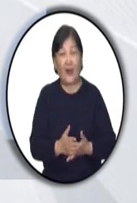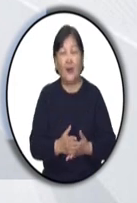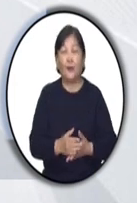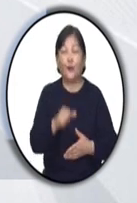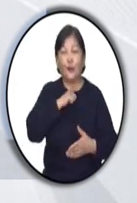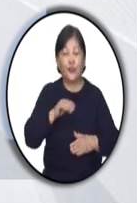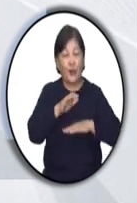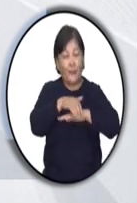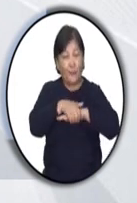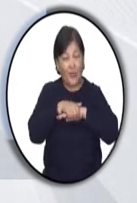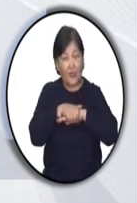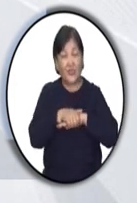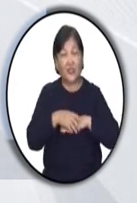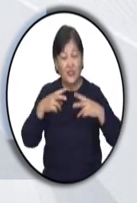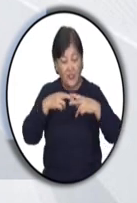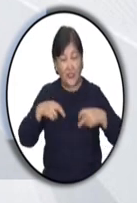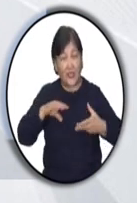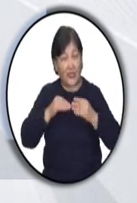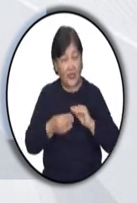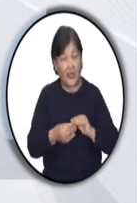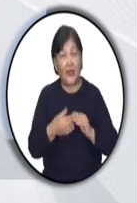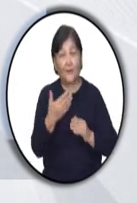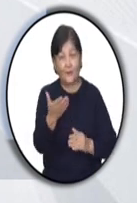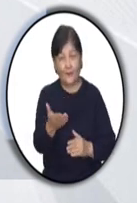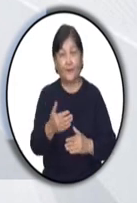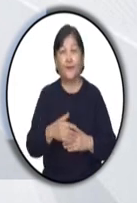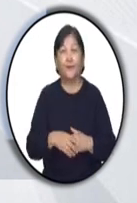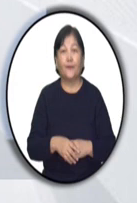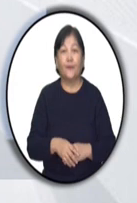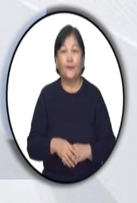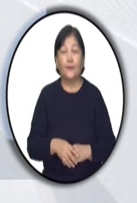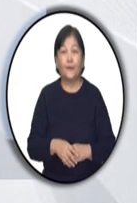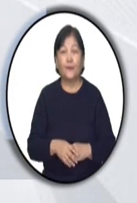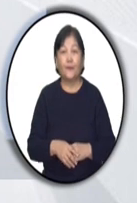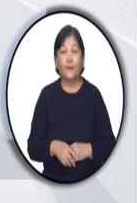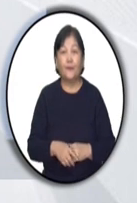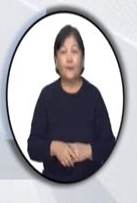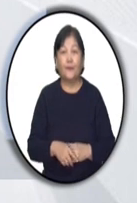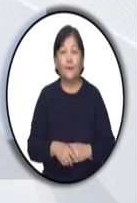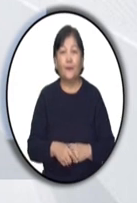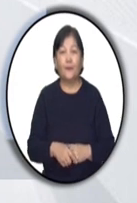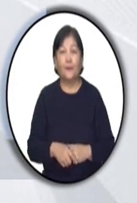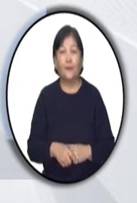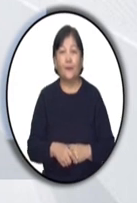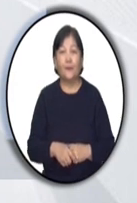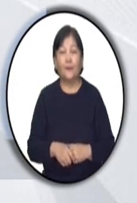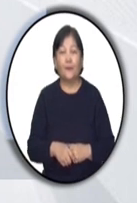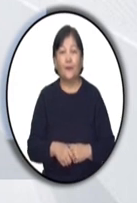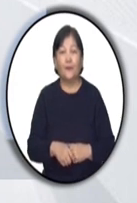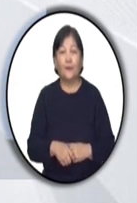ийм графикуд байна. За хүүхдүүдээ та нараа өөрсдөө бие даагаад үн дээр шинжилгээгээ хийгээрэй.